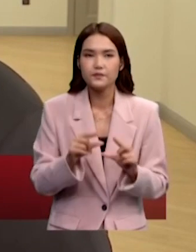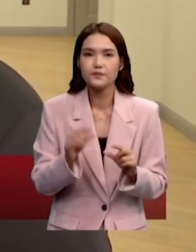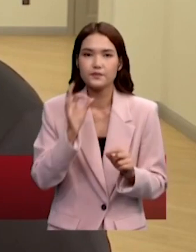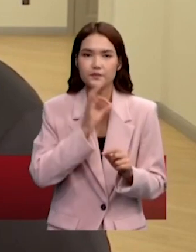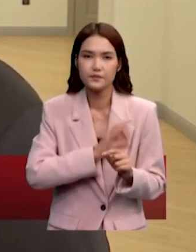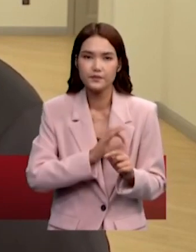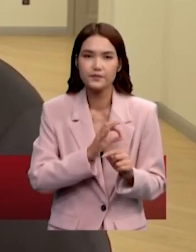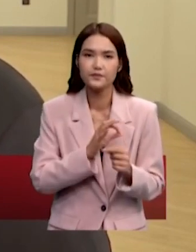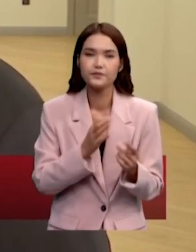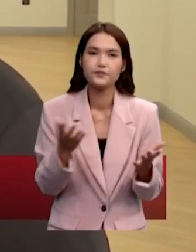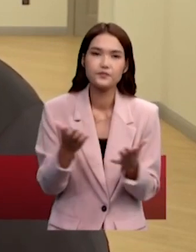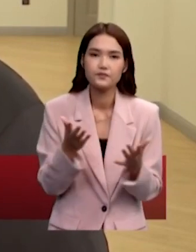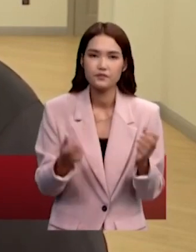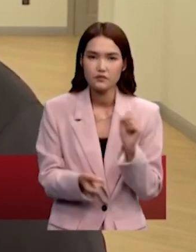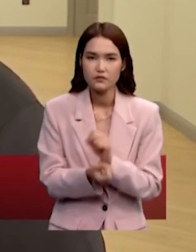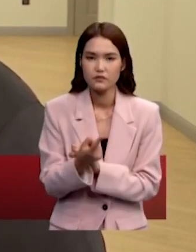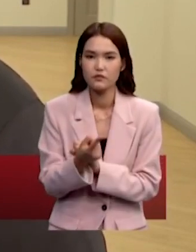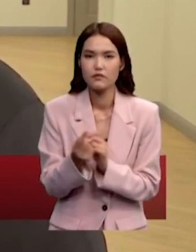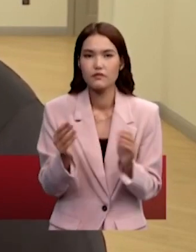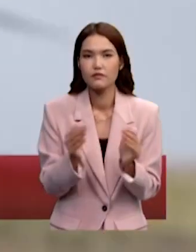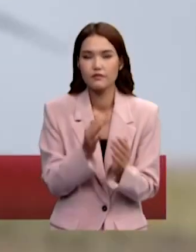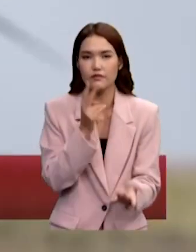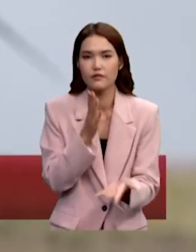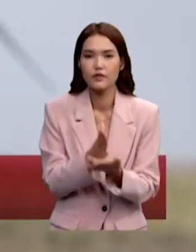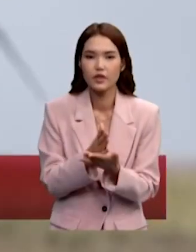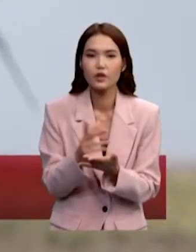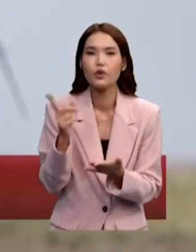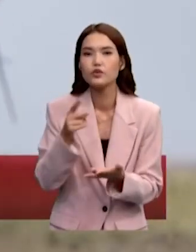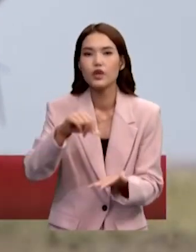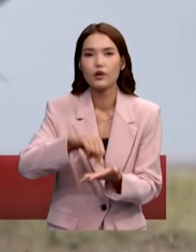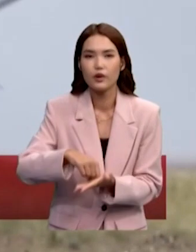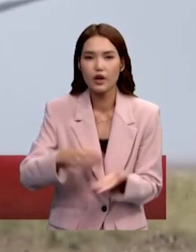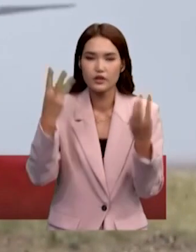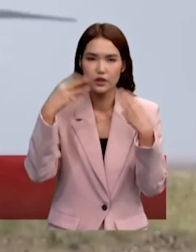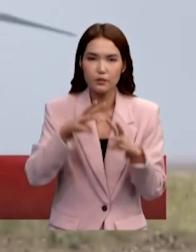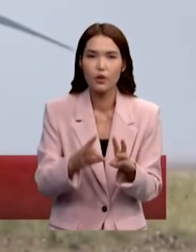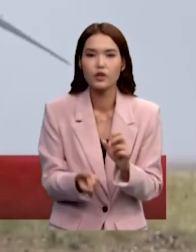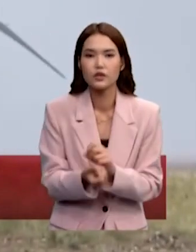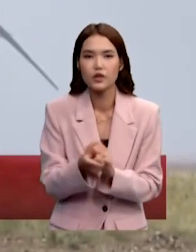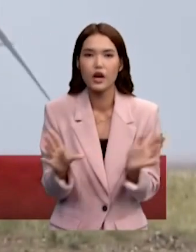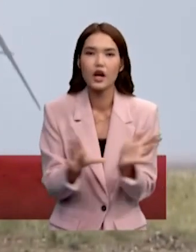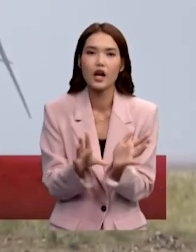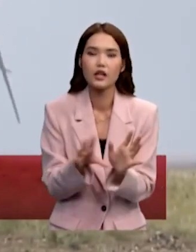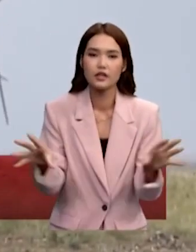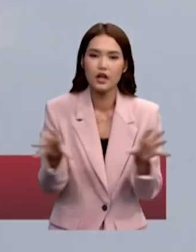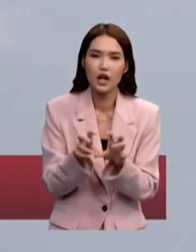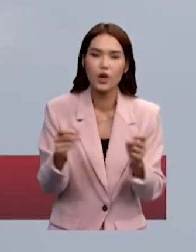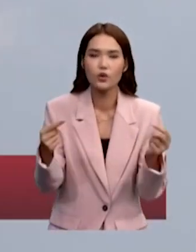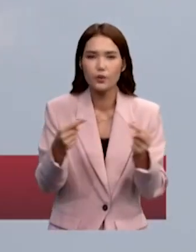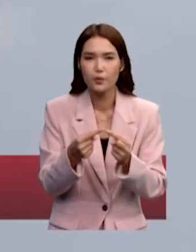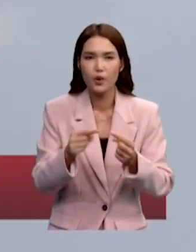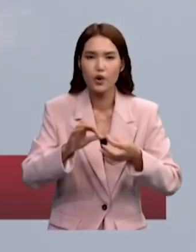это обмен опытом наших специалистов что касается возобновляемых источников энергии доля от общего